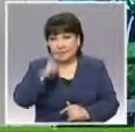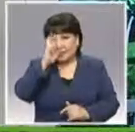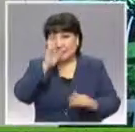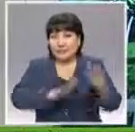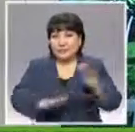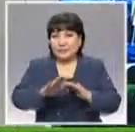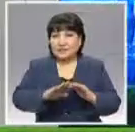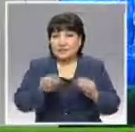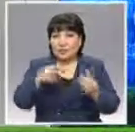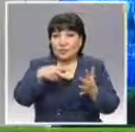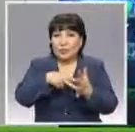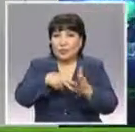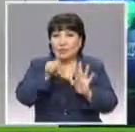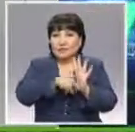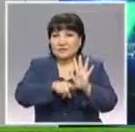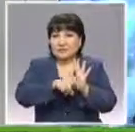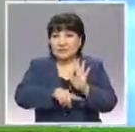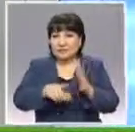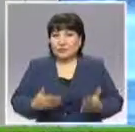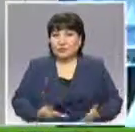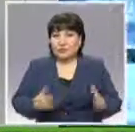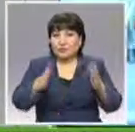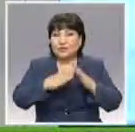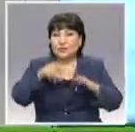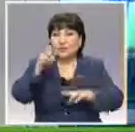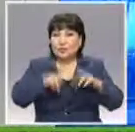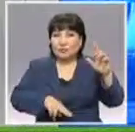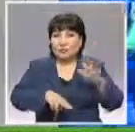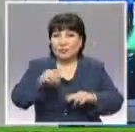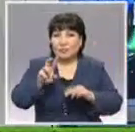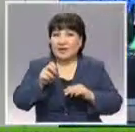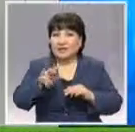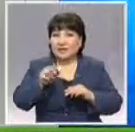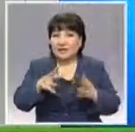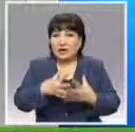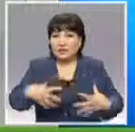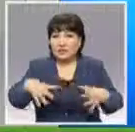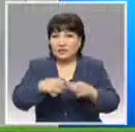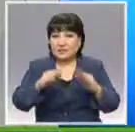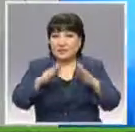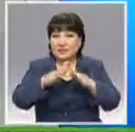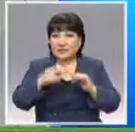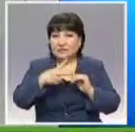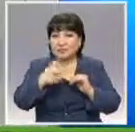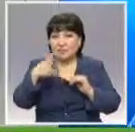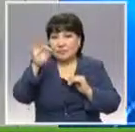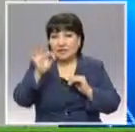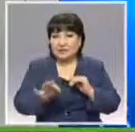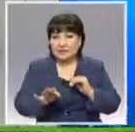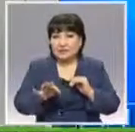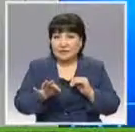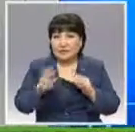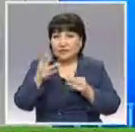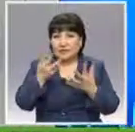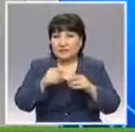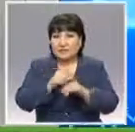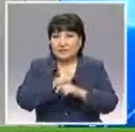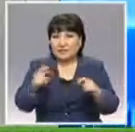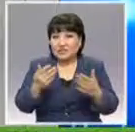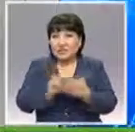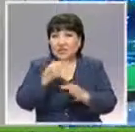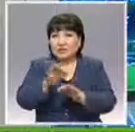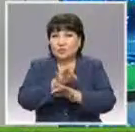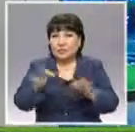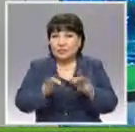Елімізде құны арзан тұрғын үйлер бой көтермек. Бүгін Бәйтерек холдингі баспананы 2-3 пайыздық мөлшерлемемен беретін жаңа жобаны мәжіліс